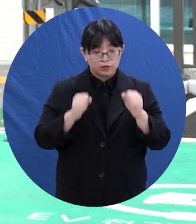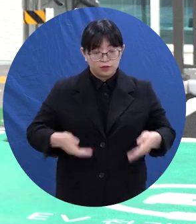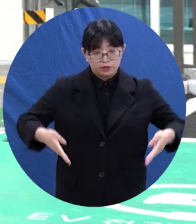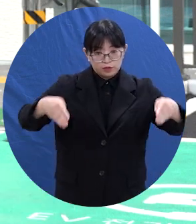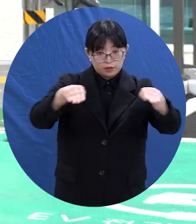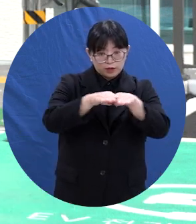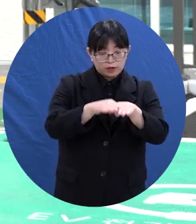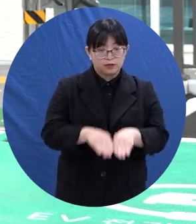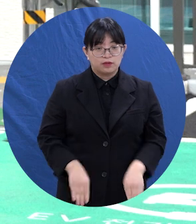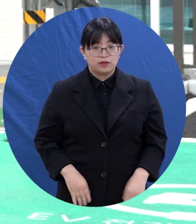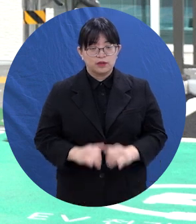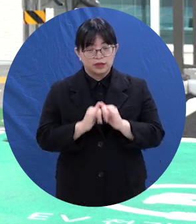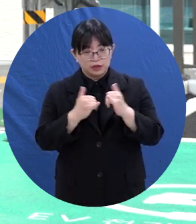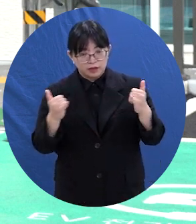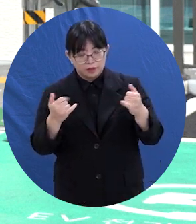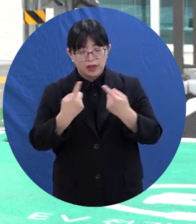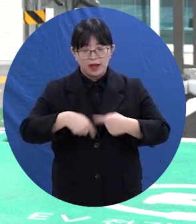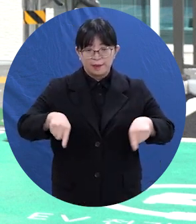합니다. 함께 만나보시죠.